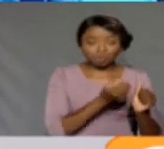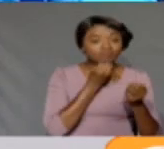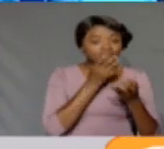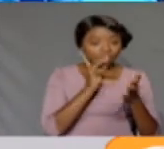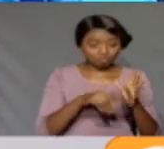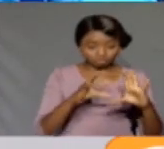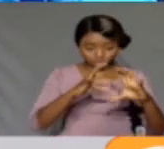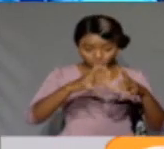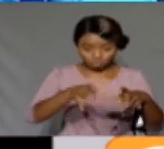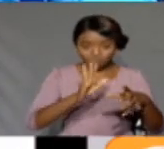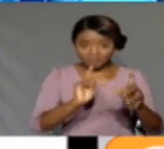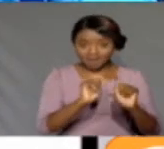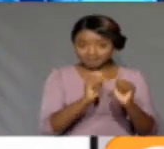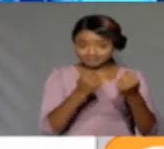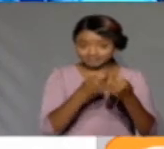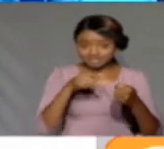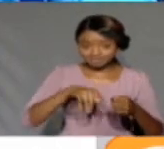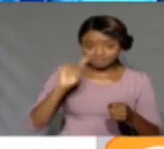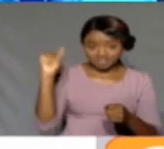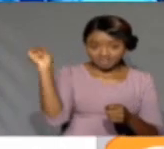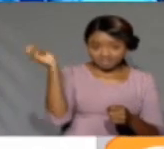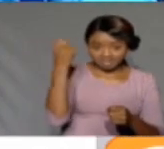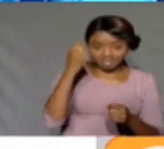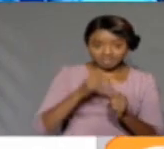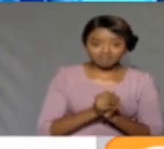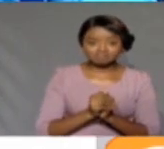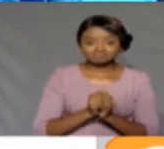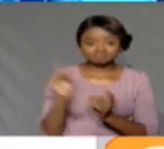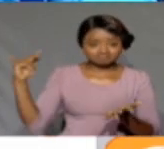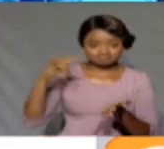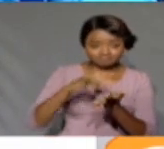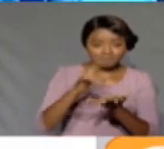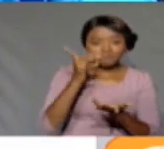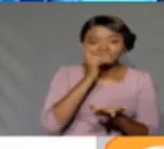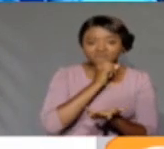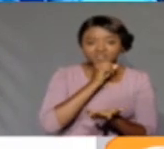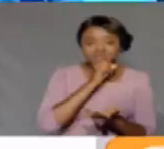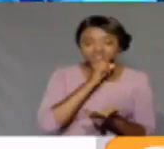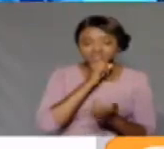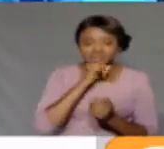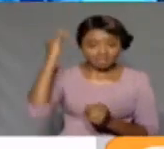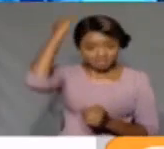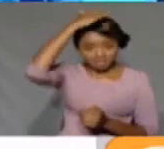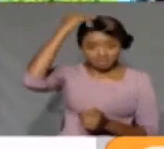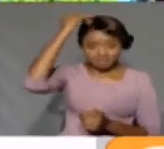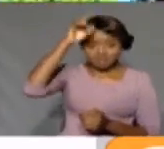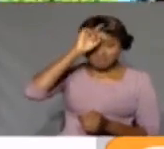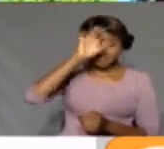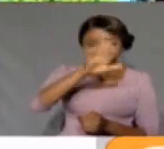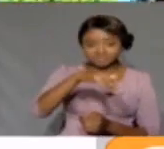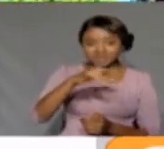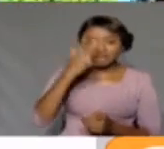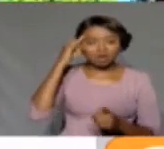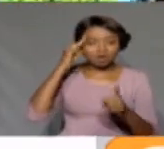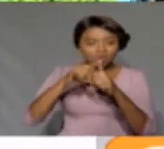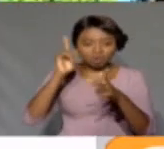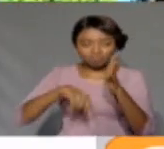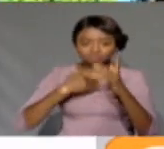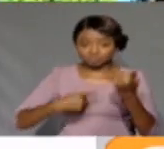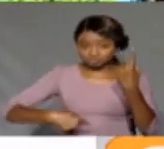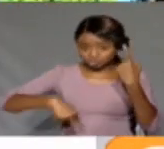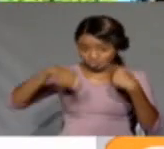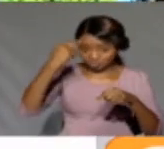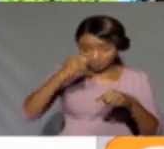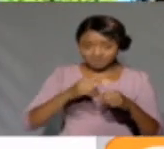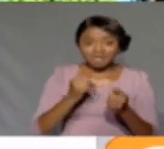Kikundi cha kwanza cha timu ya Kenya riadha kimewasili mjini Doha Qatar kwa mashindano ya kuwania ubingwa wa dunia. Wanariadha